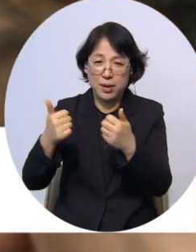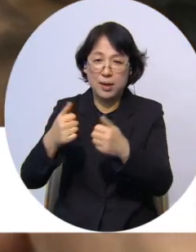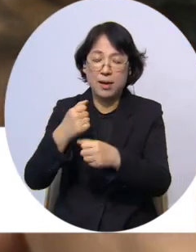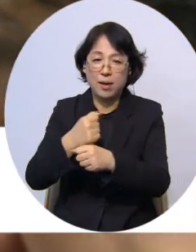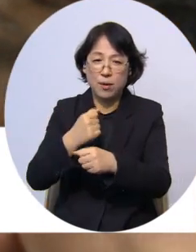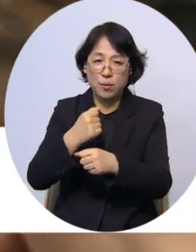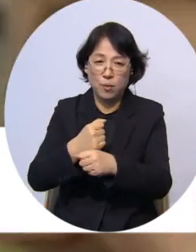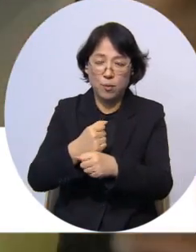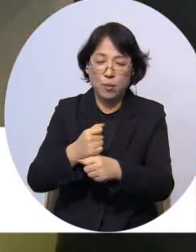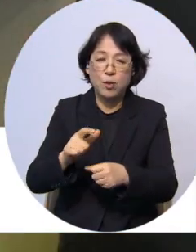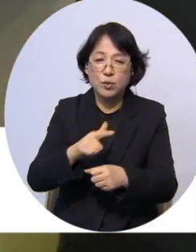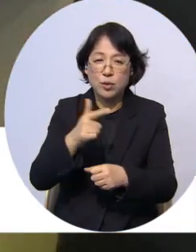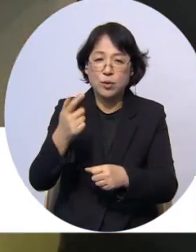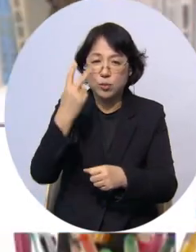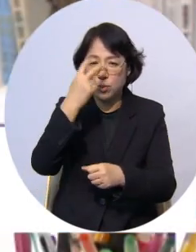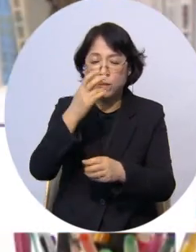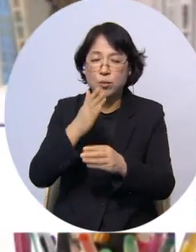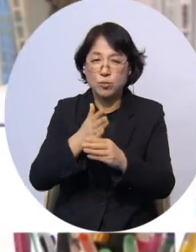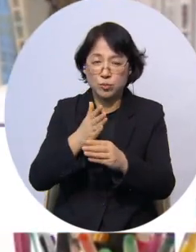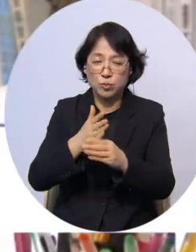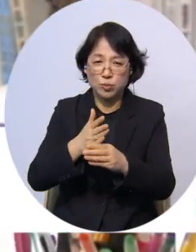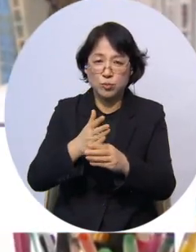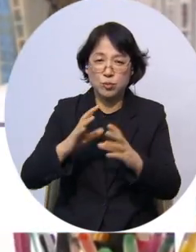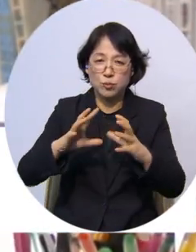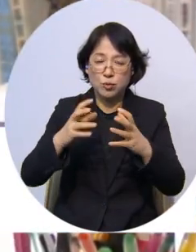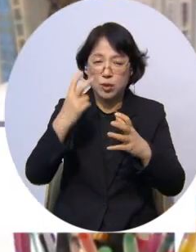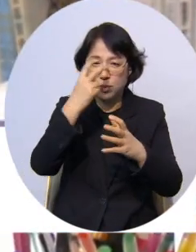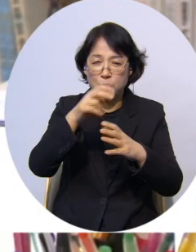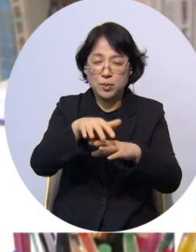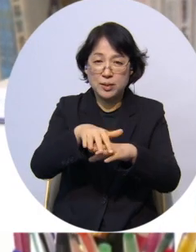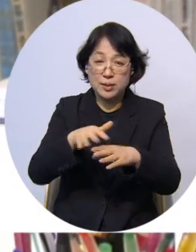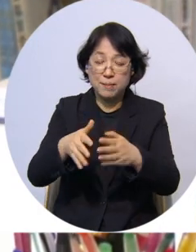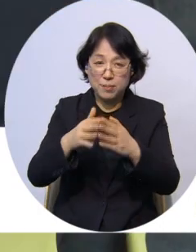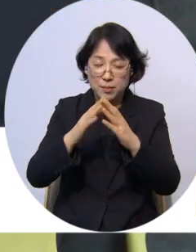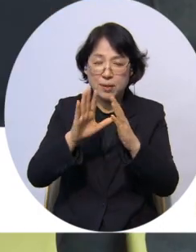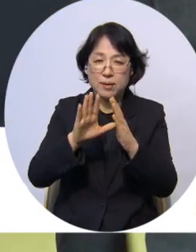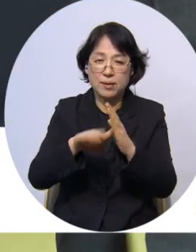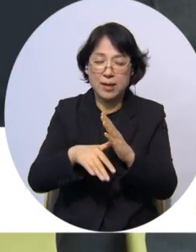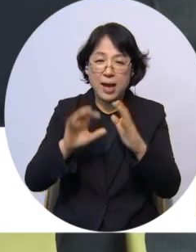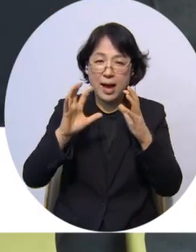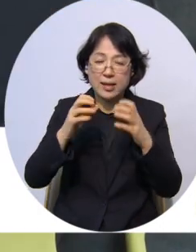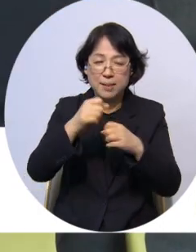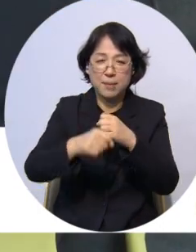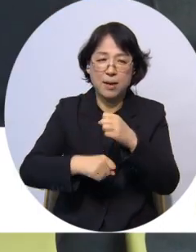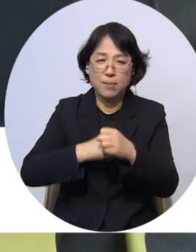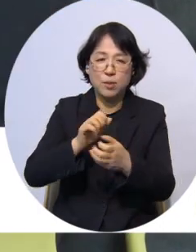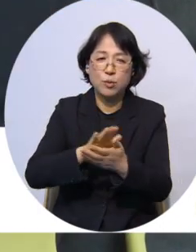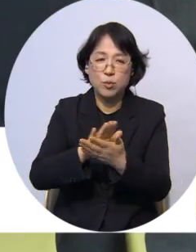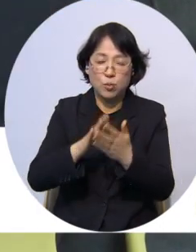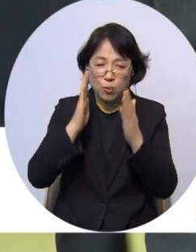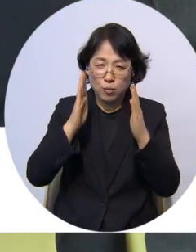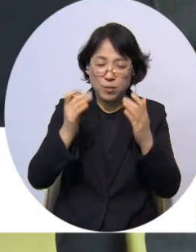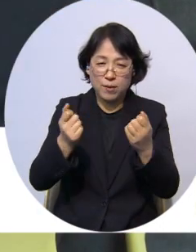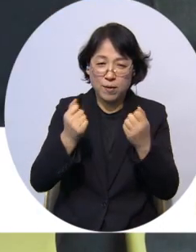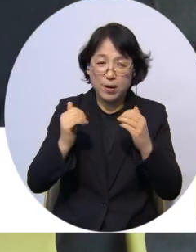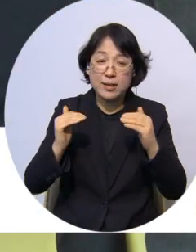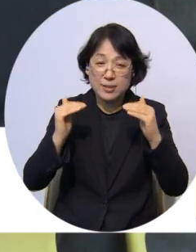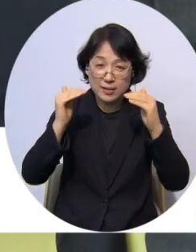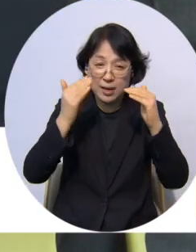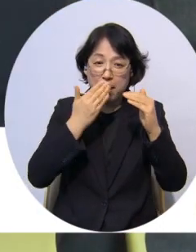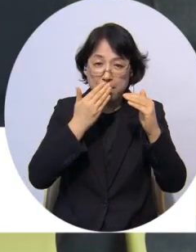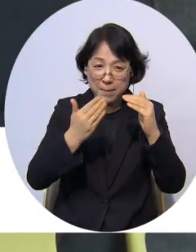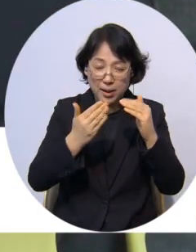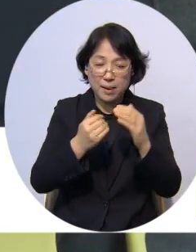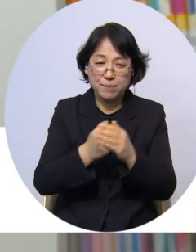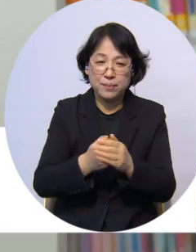중심으로 국가 돌봄 체계가 확립되면 아이들이 마음껏 놀고 공부하며 건강하게 성장할 것이라며 늘봄 학교를 빨리